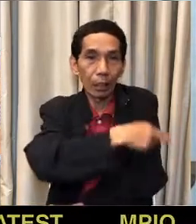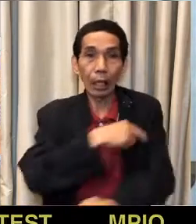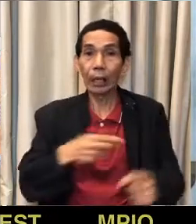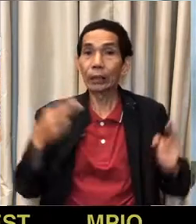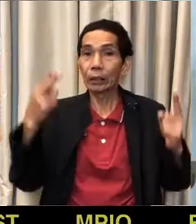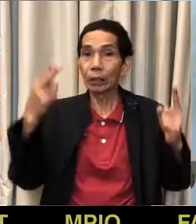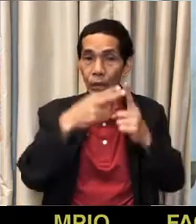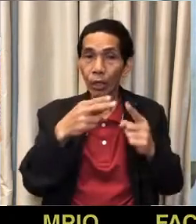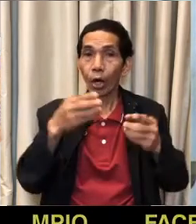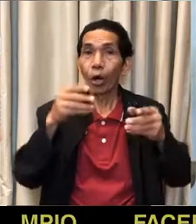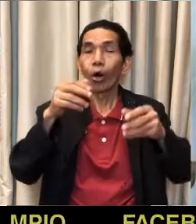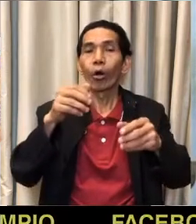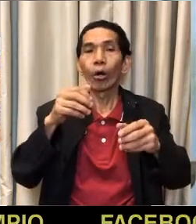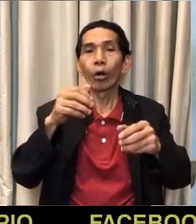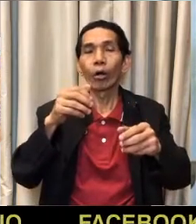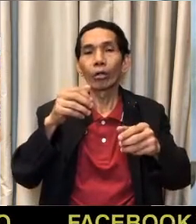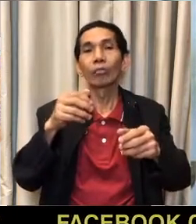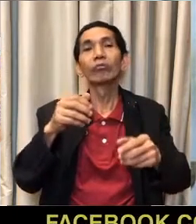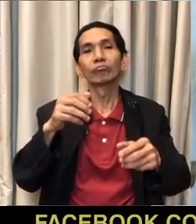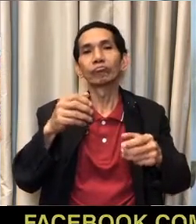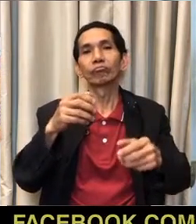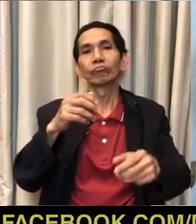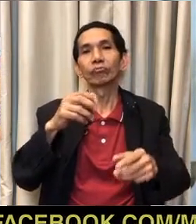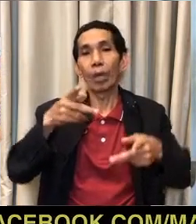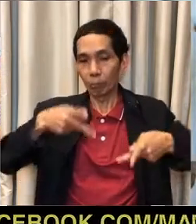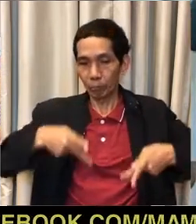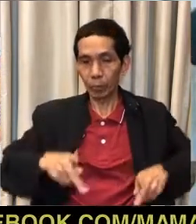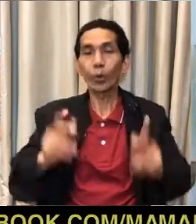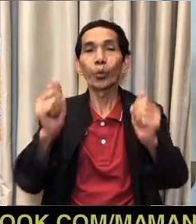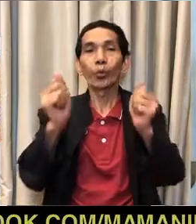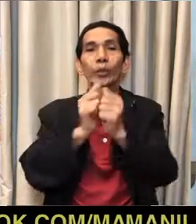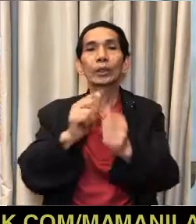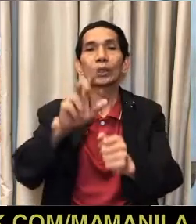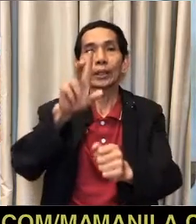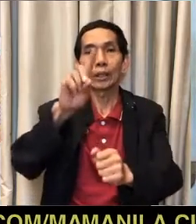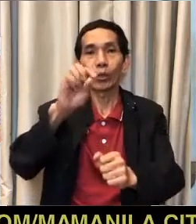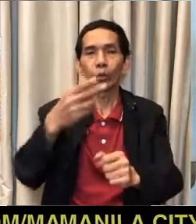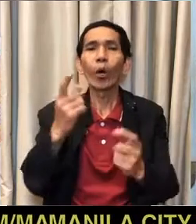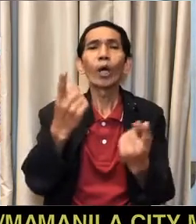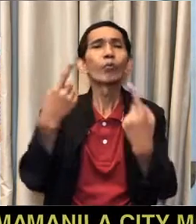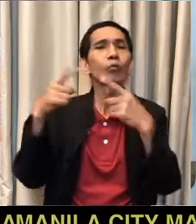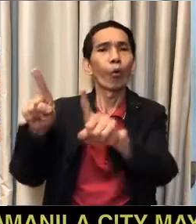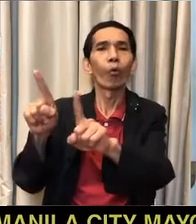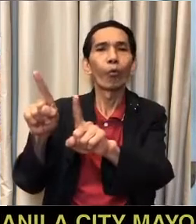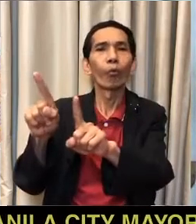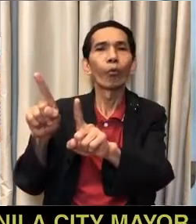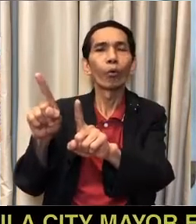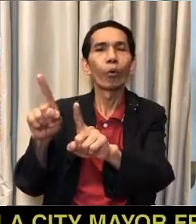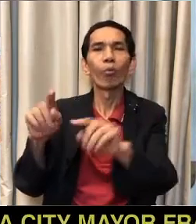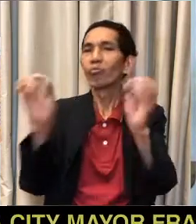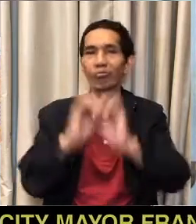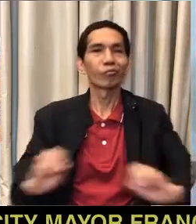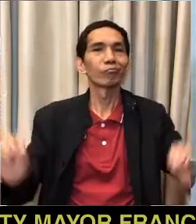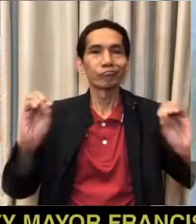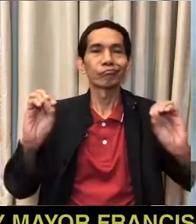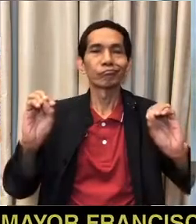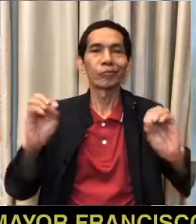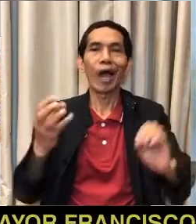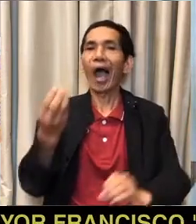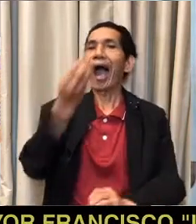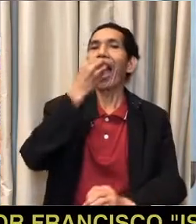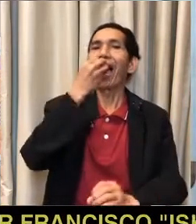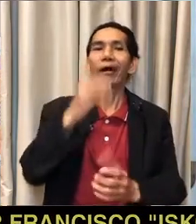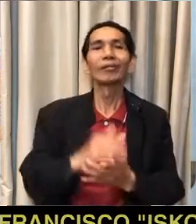until authorized ng DOH. Oh, without it, saan kayo pupunta? Wala.